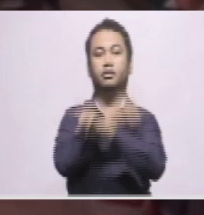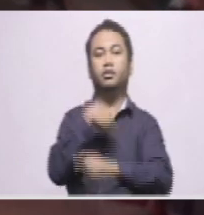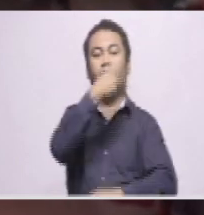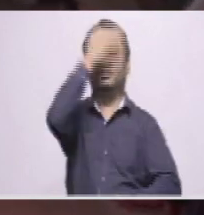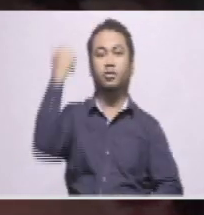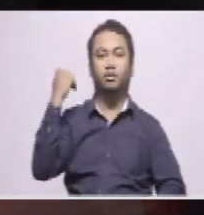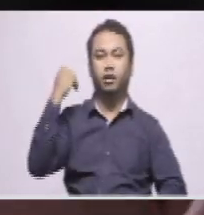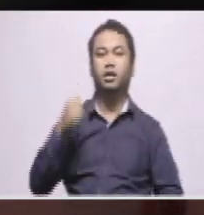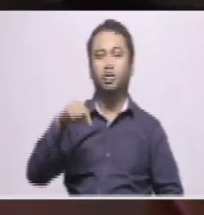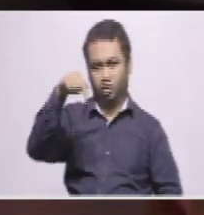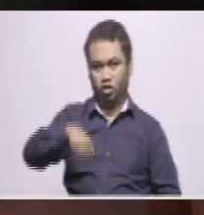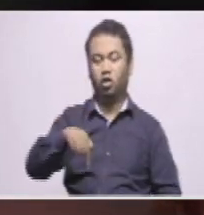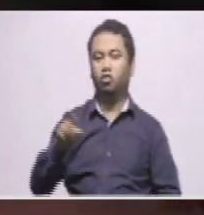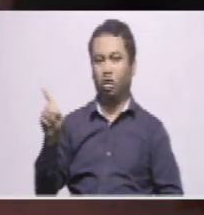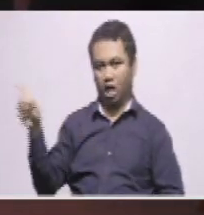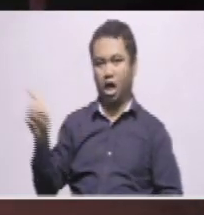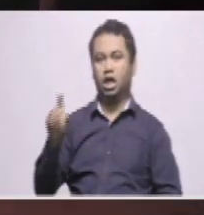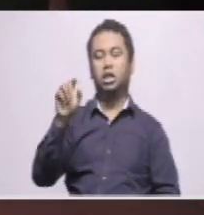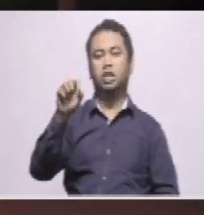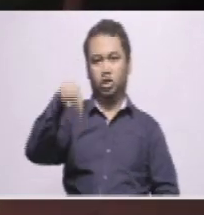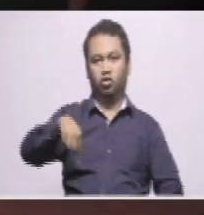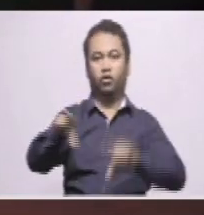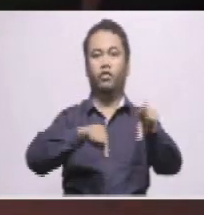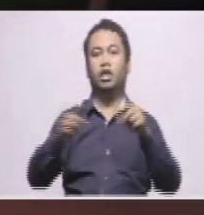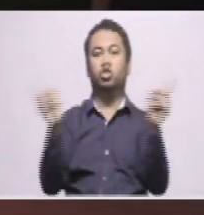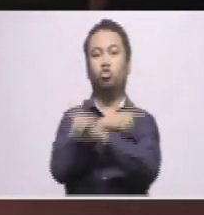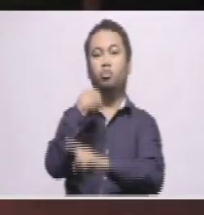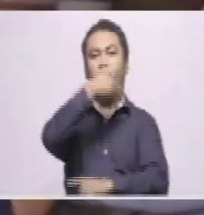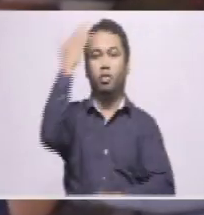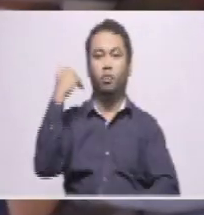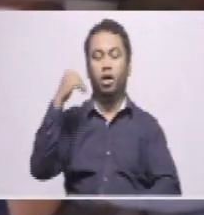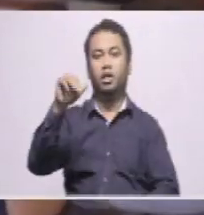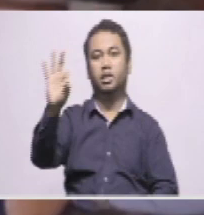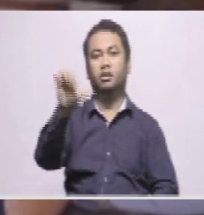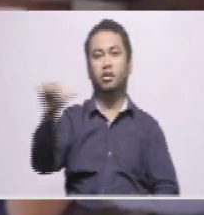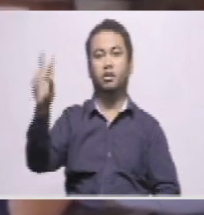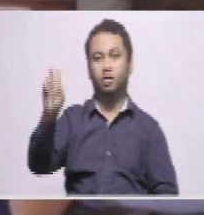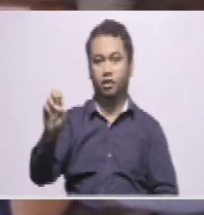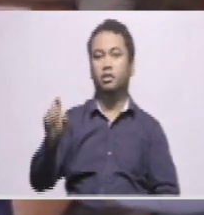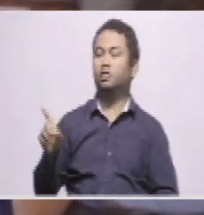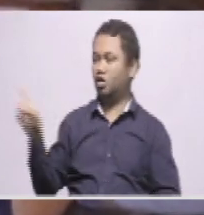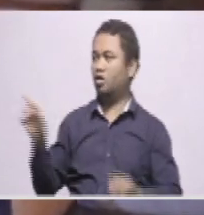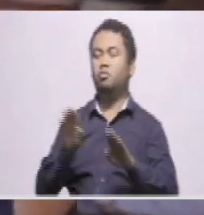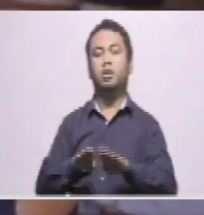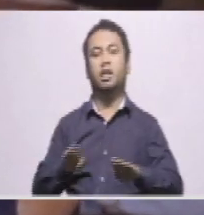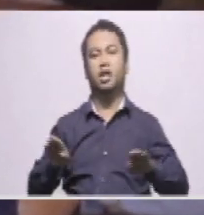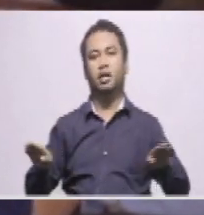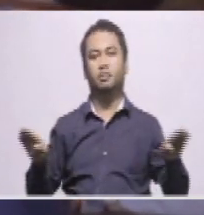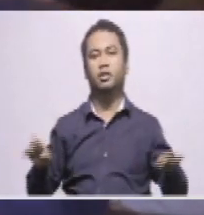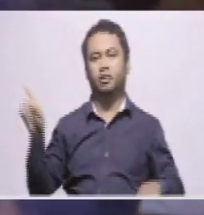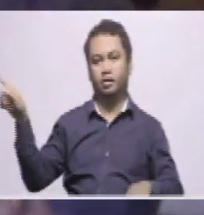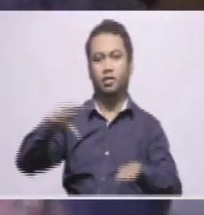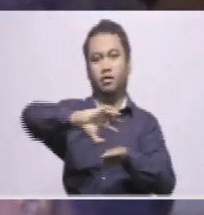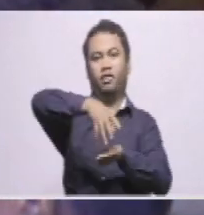arivo ity ny zotra araka ny lamina efa napetraka ireo biro fandatsaham-bato nolalovanay ny maraina teo aty amin'ny